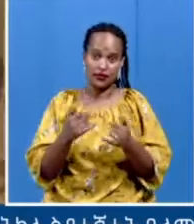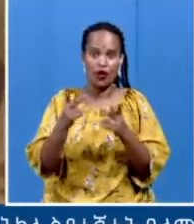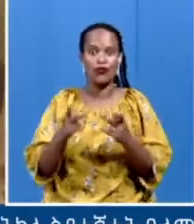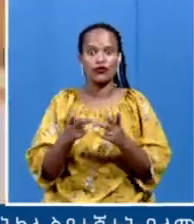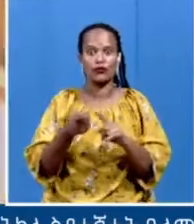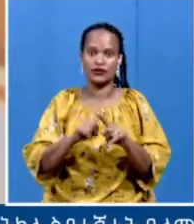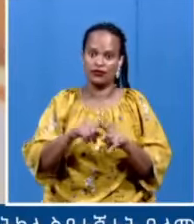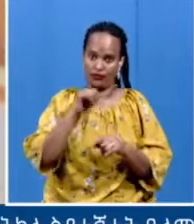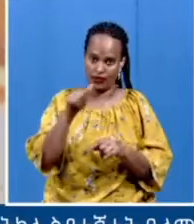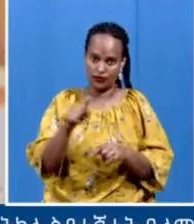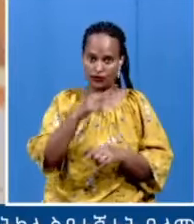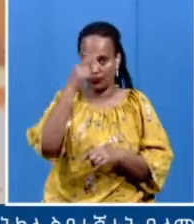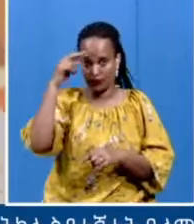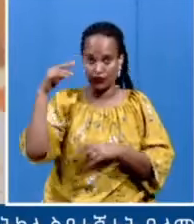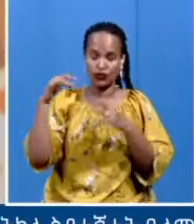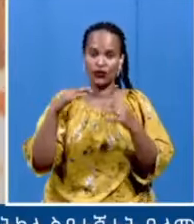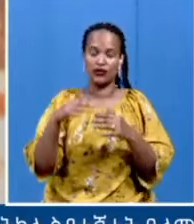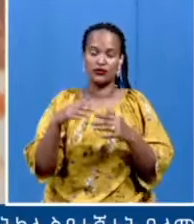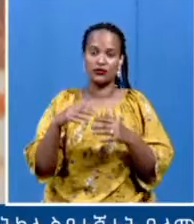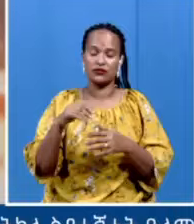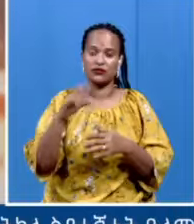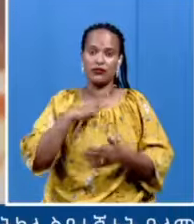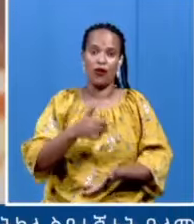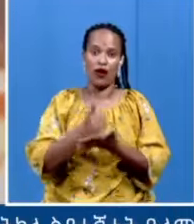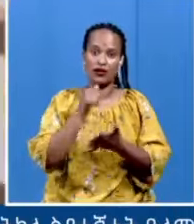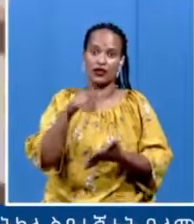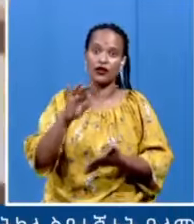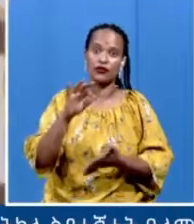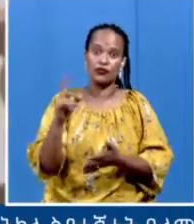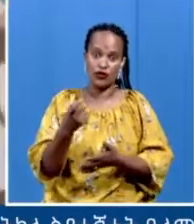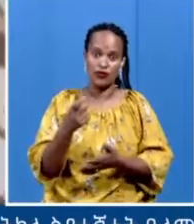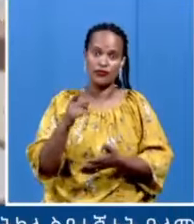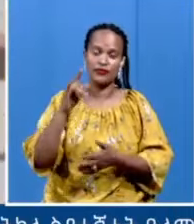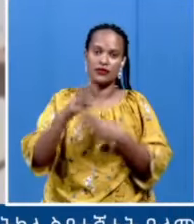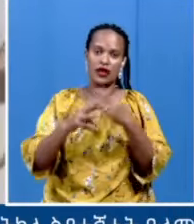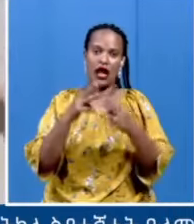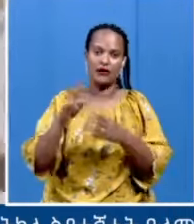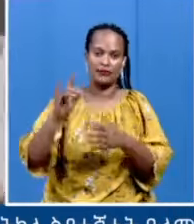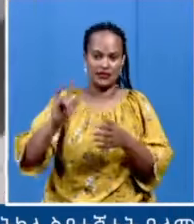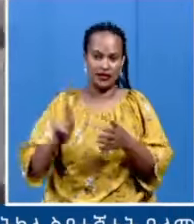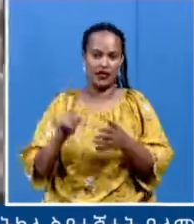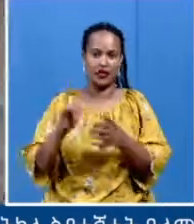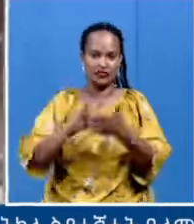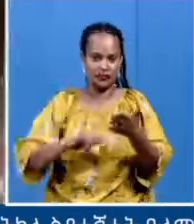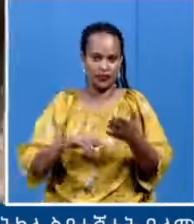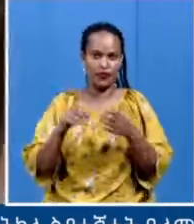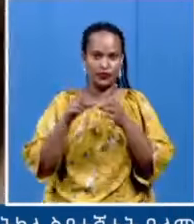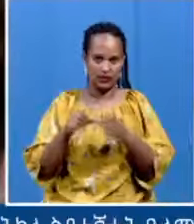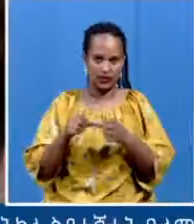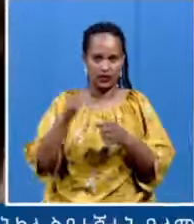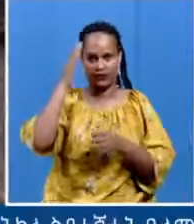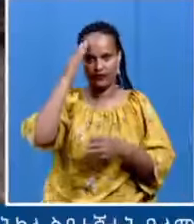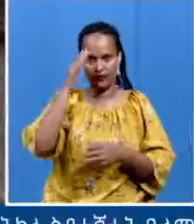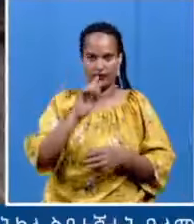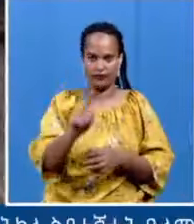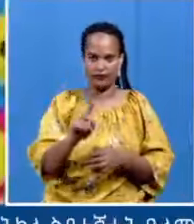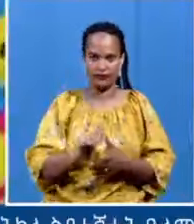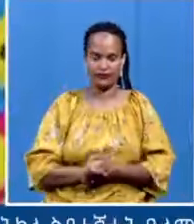መረበቶም ዘይምምላሶም ብሰንኪ ኩናት ሰብኣዊ ሓገዝ ዘይረኽቡ ምህላዎምን ማዕኸናት ዓለም እናፀብፀቦም ፅንሐን ይፍለጥ